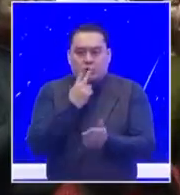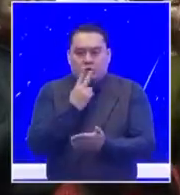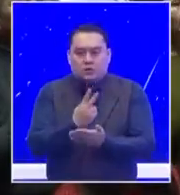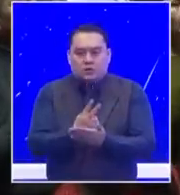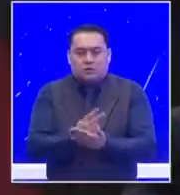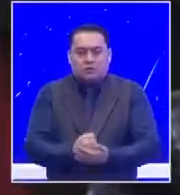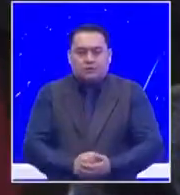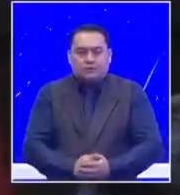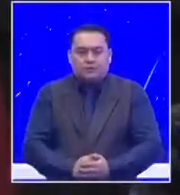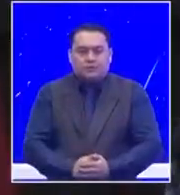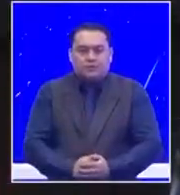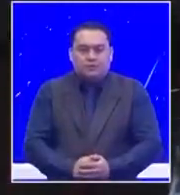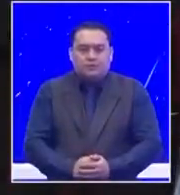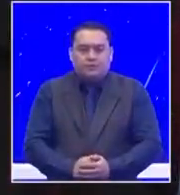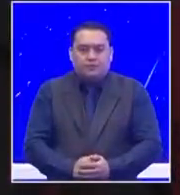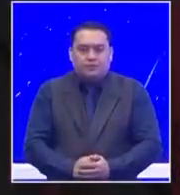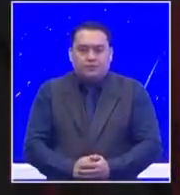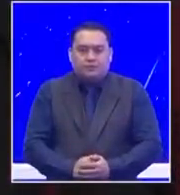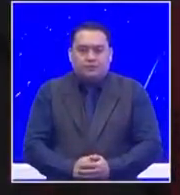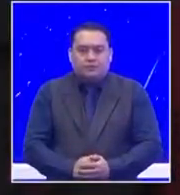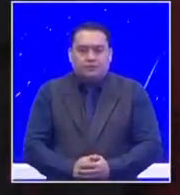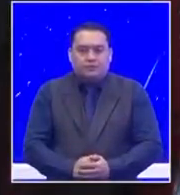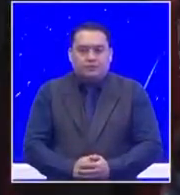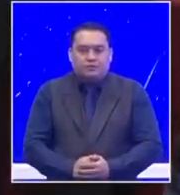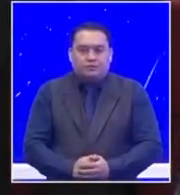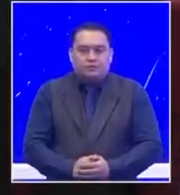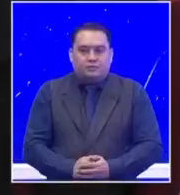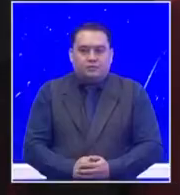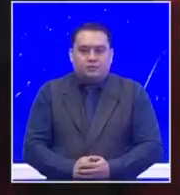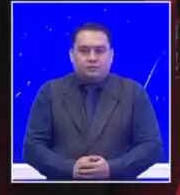білдірді. Қатты сау болған кезде бір айтқаным бар еді.